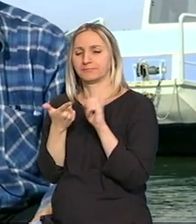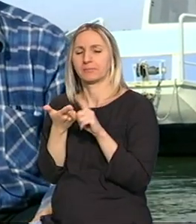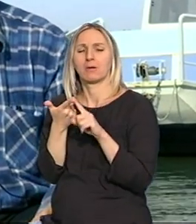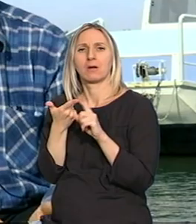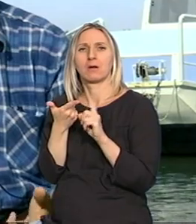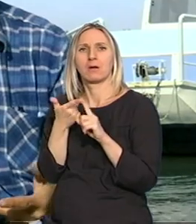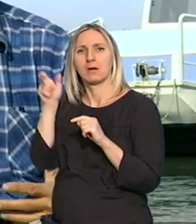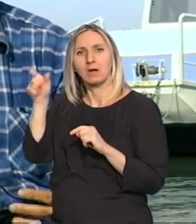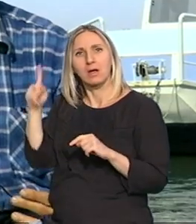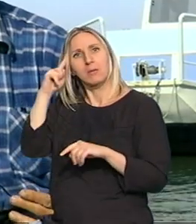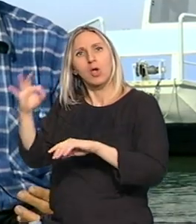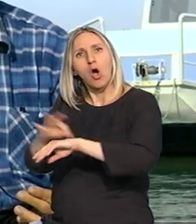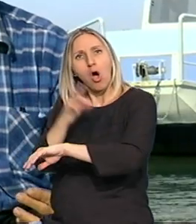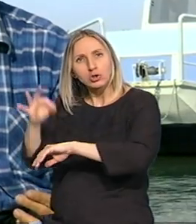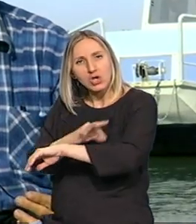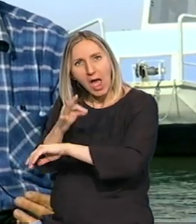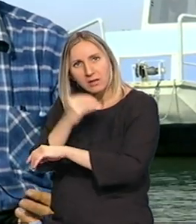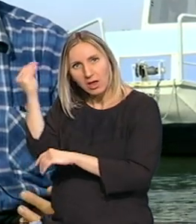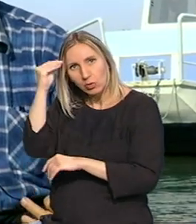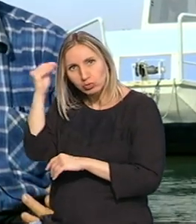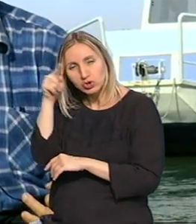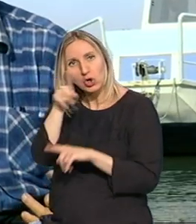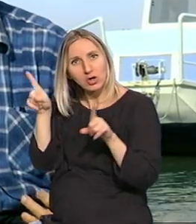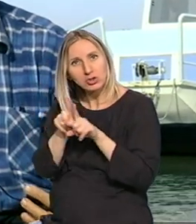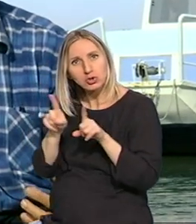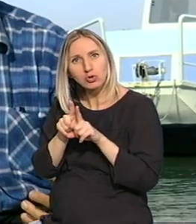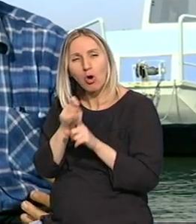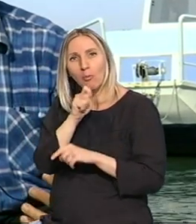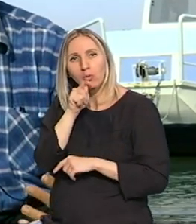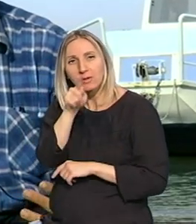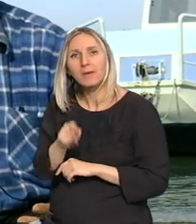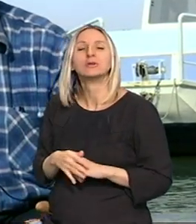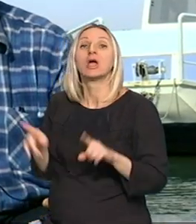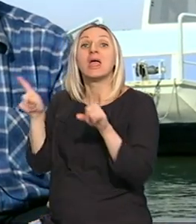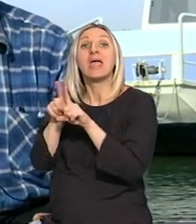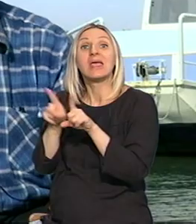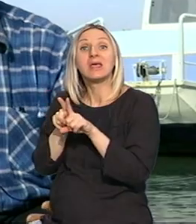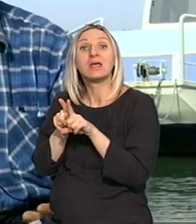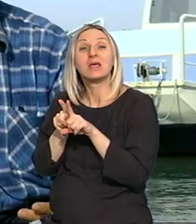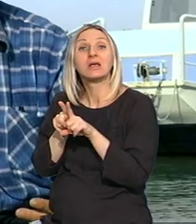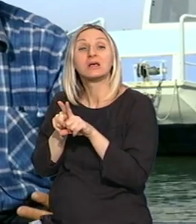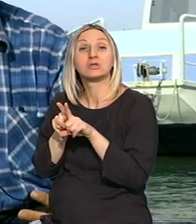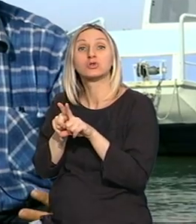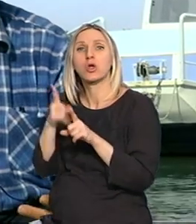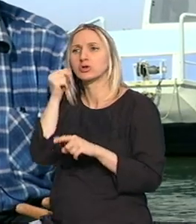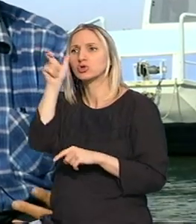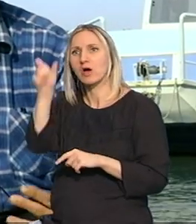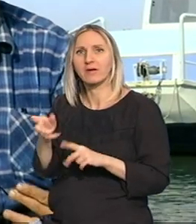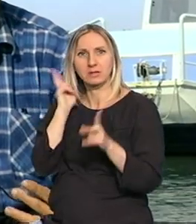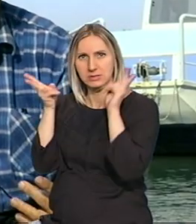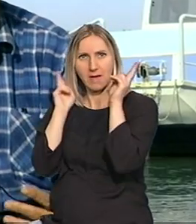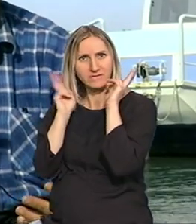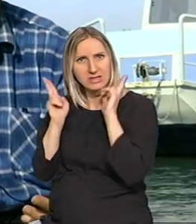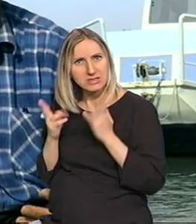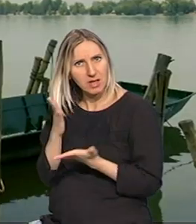jedan je učio šnajderski zanat. A koliko znam, jedan isto čovjek išao, učio je za